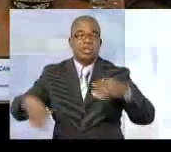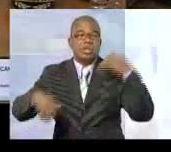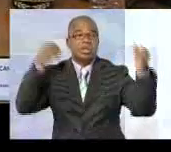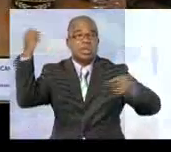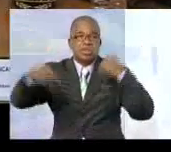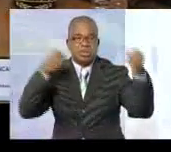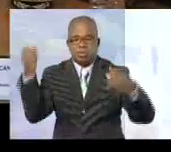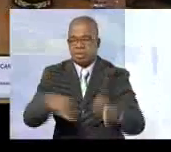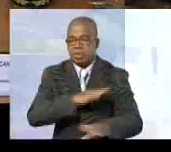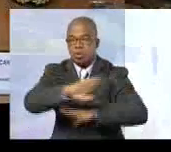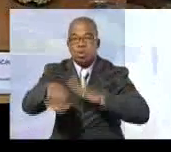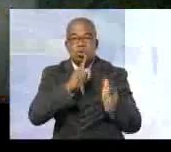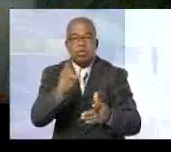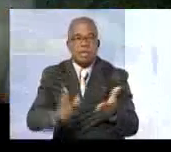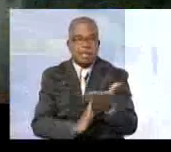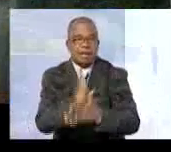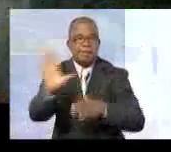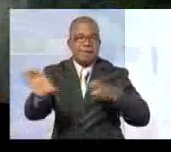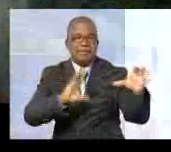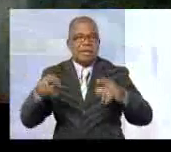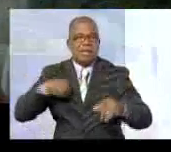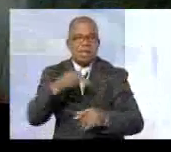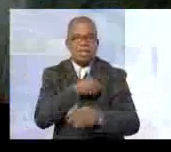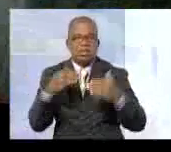dans de bonnes conditions. Nous avons échangé,